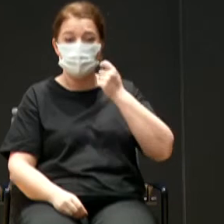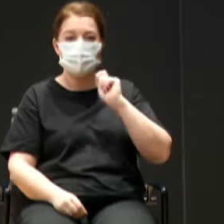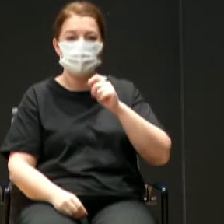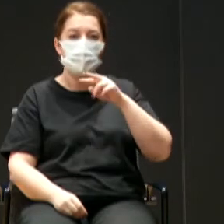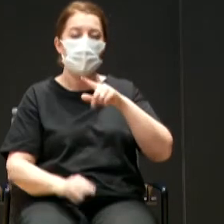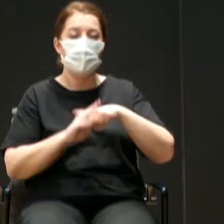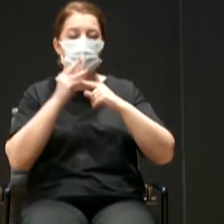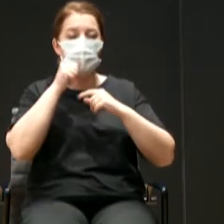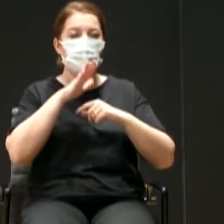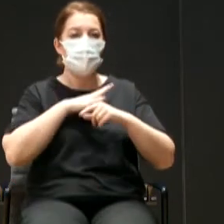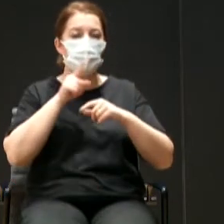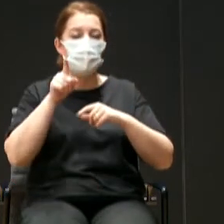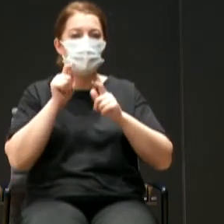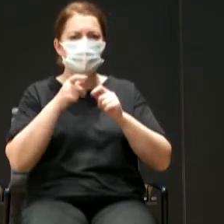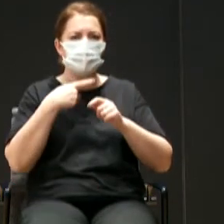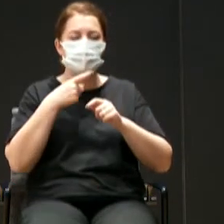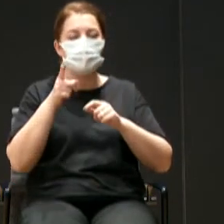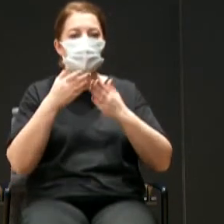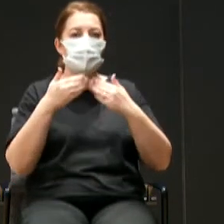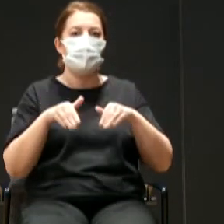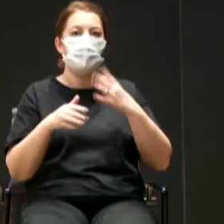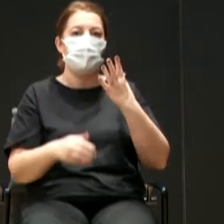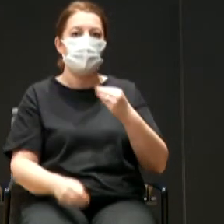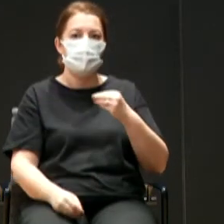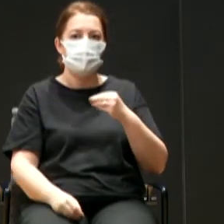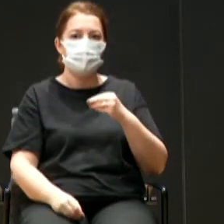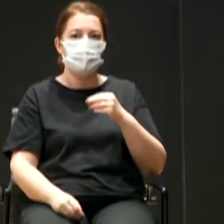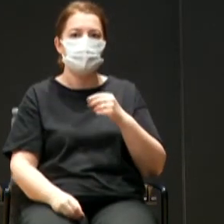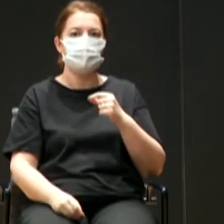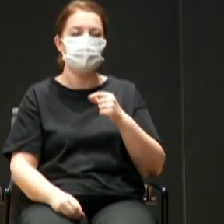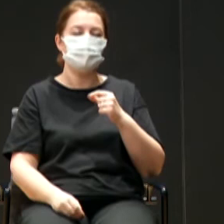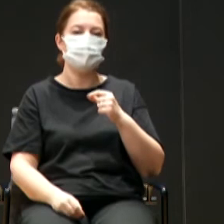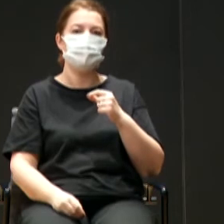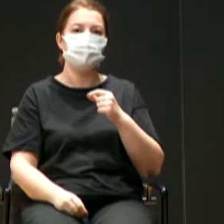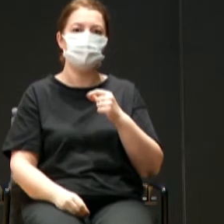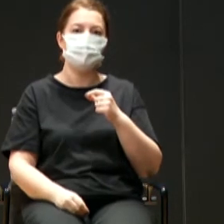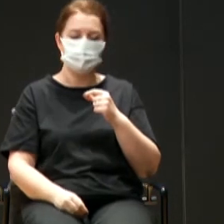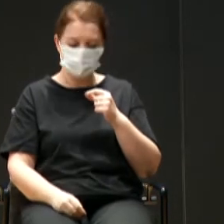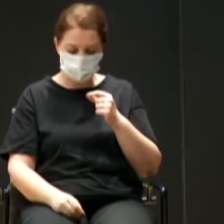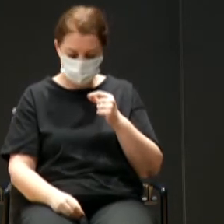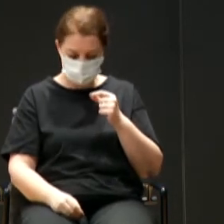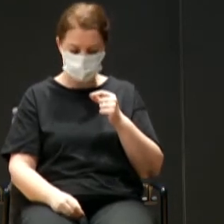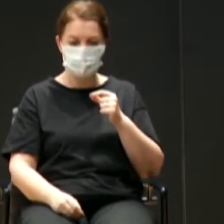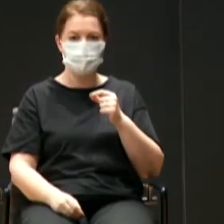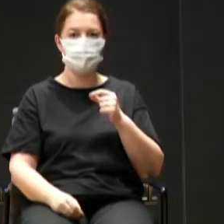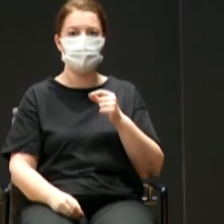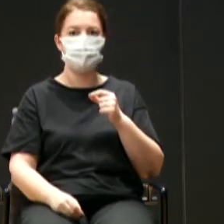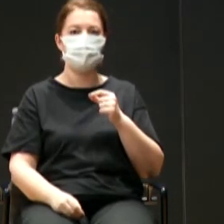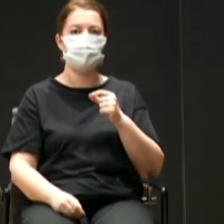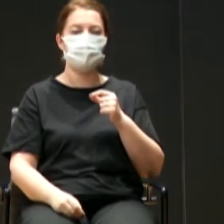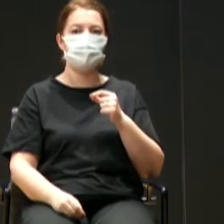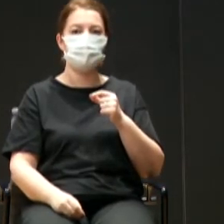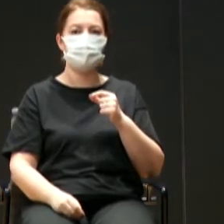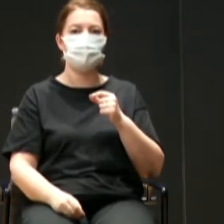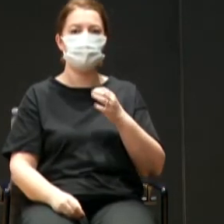Ekrem İmamoğlu çıkacaktı. Biz buna engel olduk. Bugün halkı iftira değil. Bakın iftira değil. İftira. Evet. Neşet